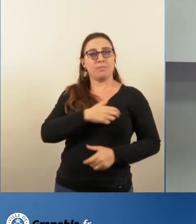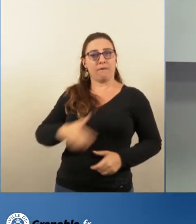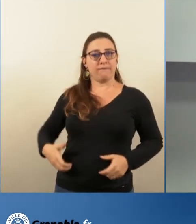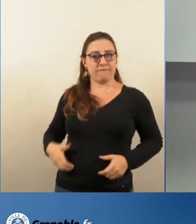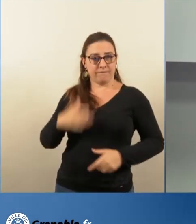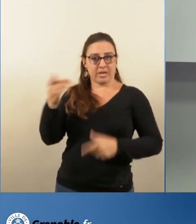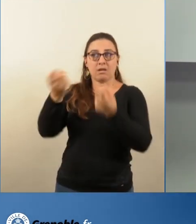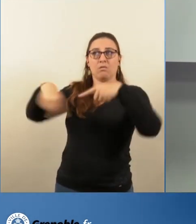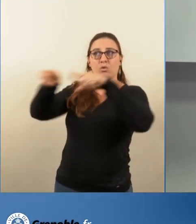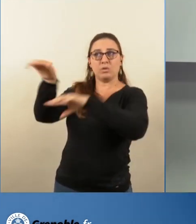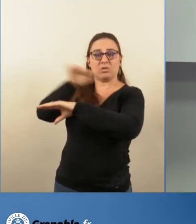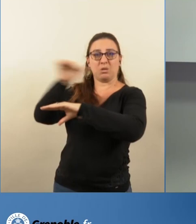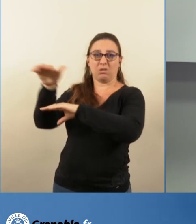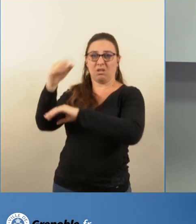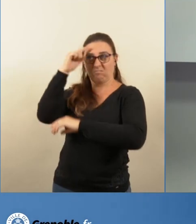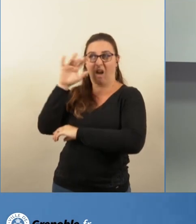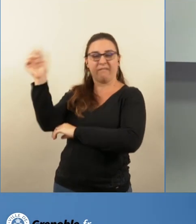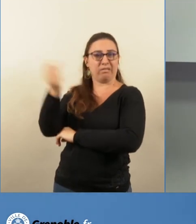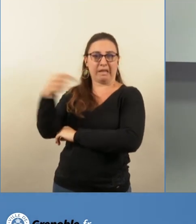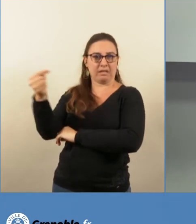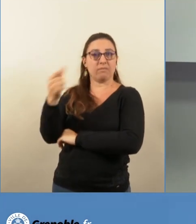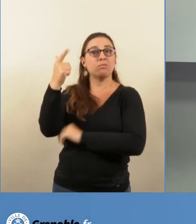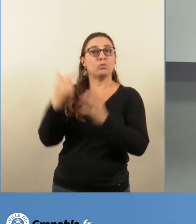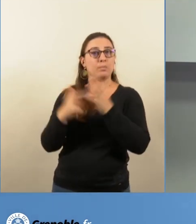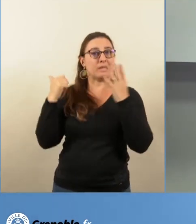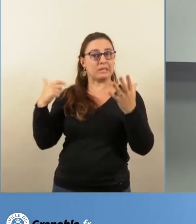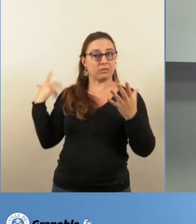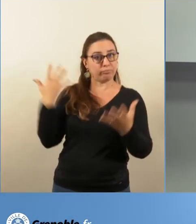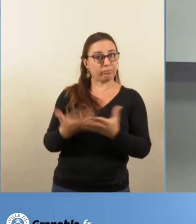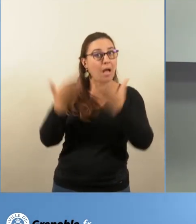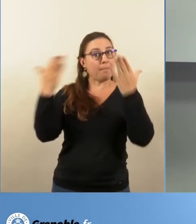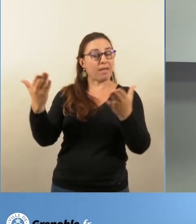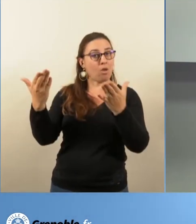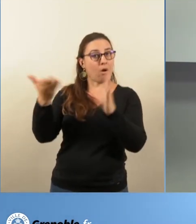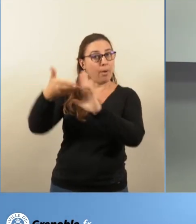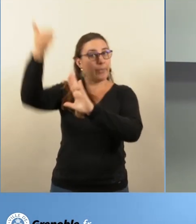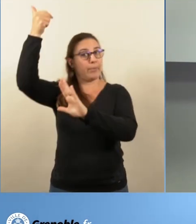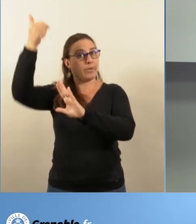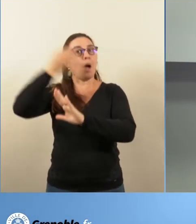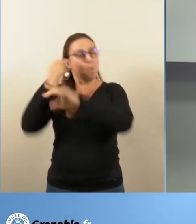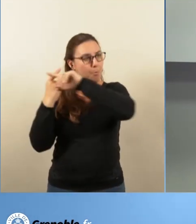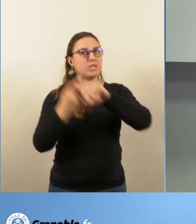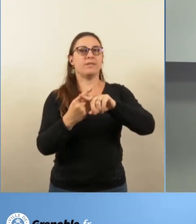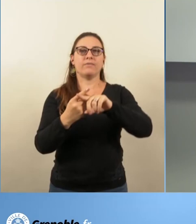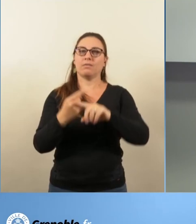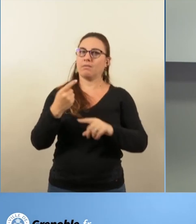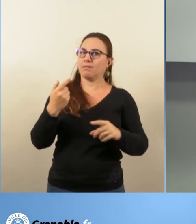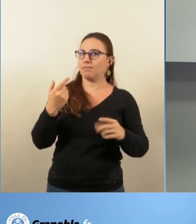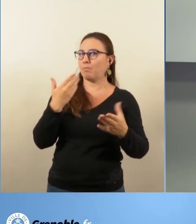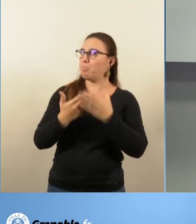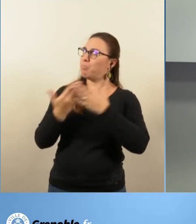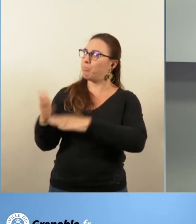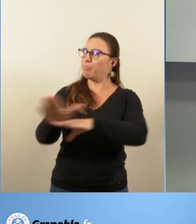avis négatif de la commission de sécurité depuis 2006 et ne l'a plus ce qui est bien la preuve d'un travail qui a été mis en place